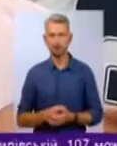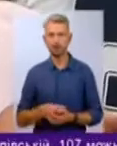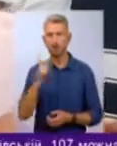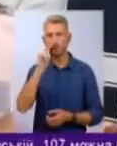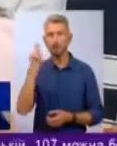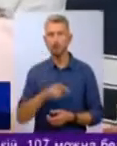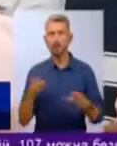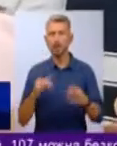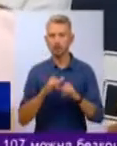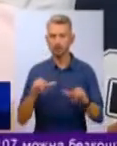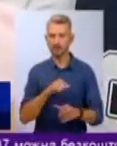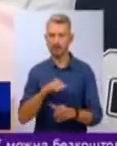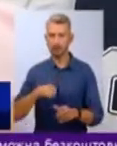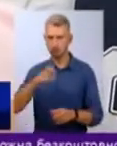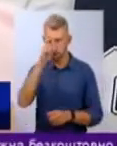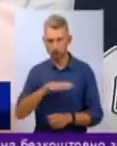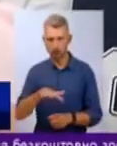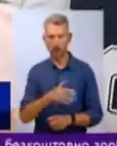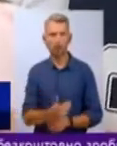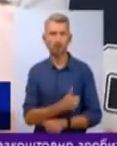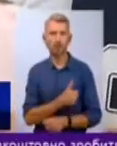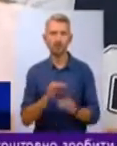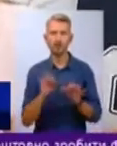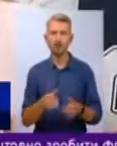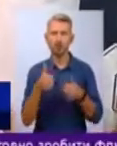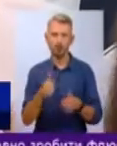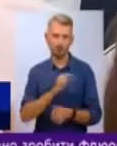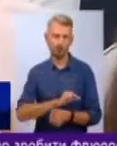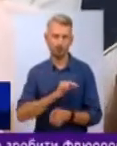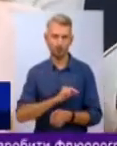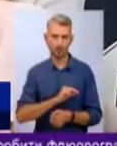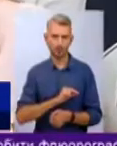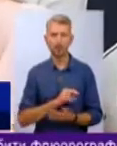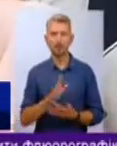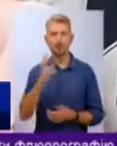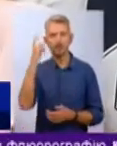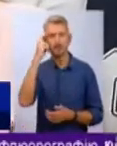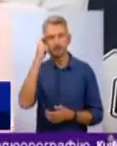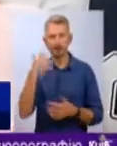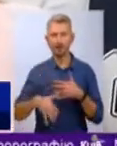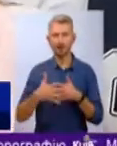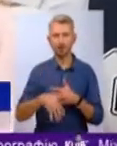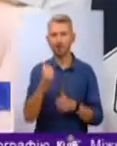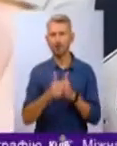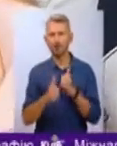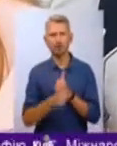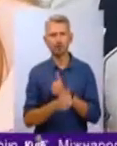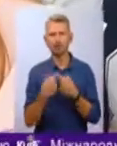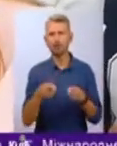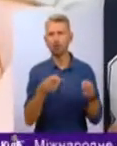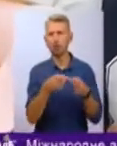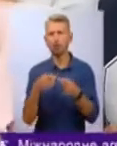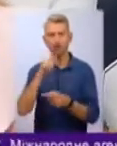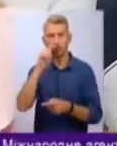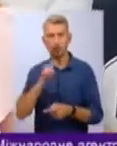треба розвивати свою державу. Хочеться, звичайно, гарну роботу в Києві, в Херсоні, кожен з різного куточка України,